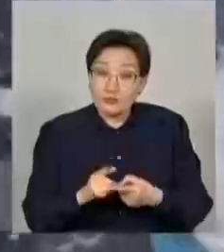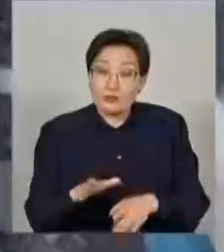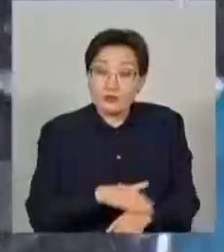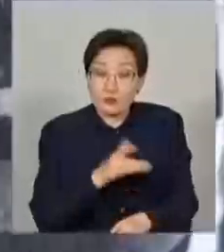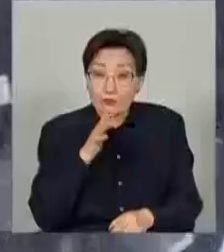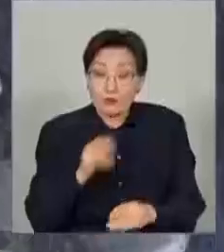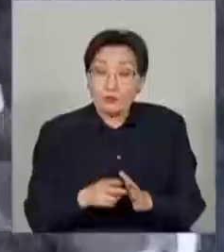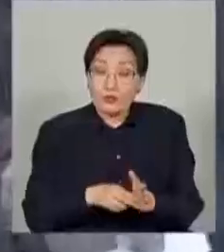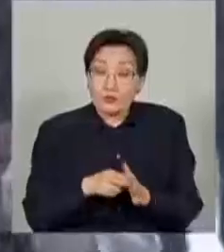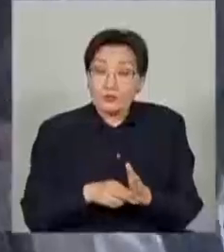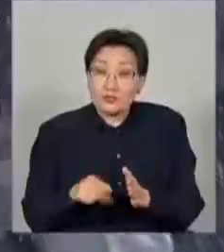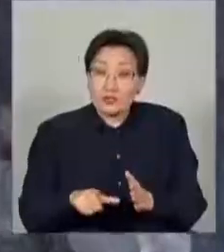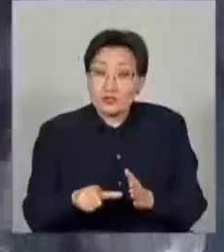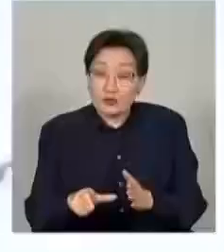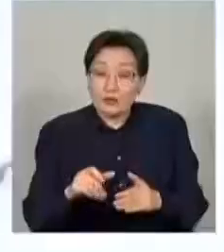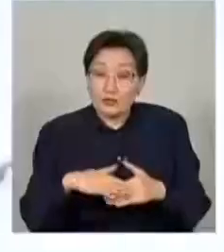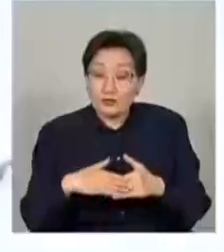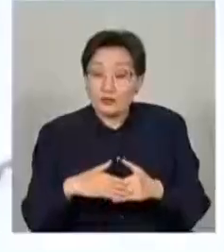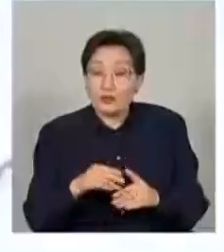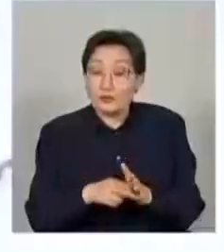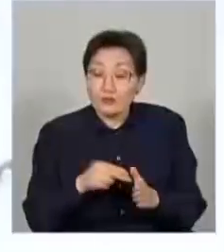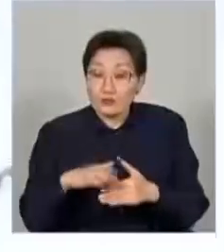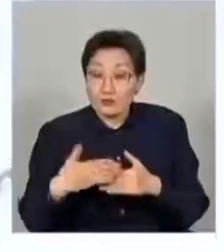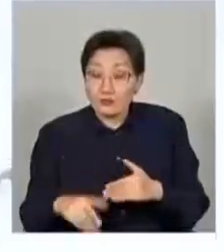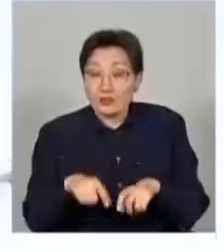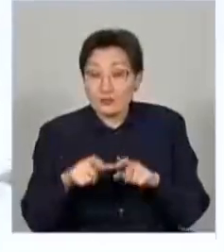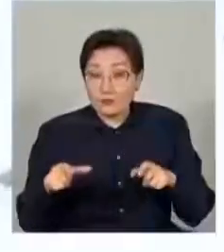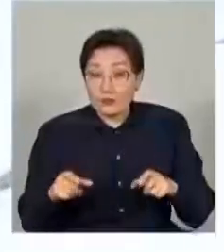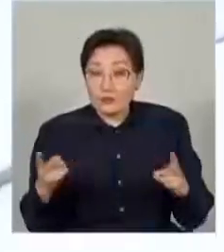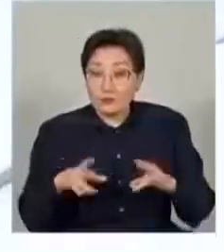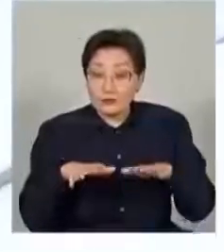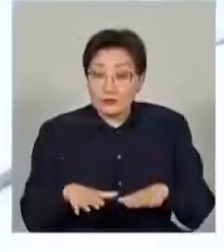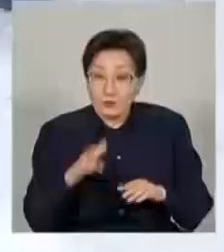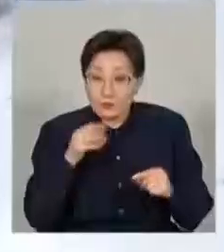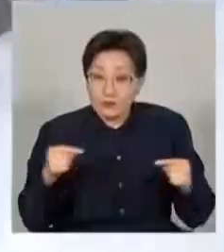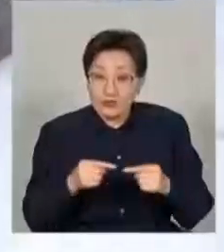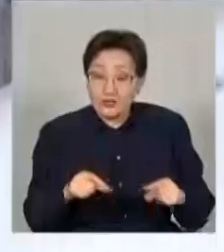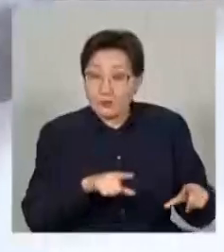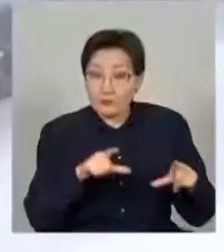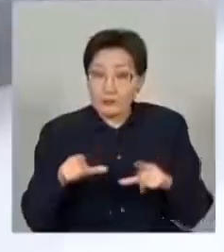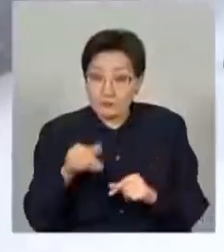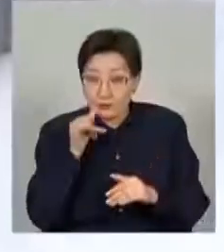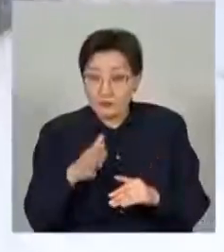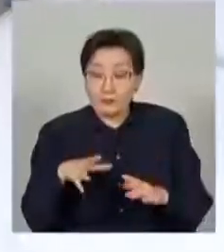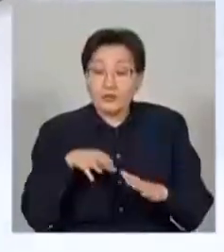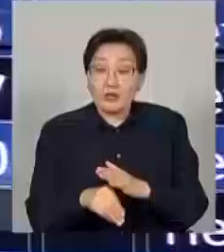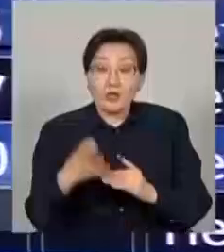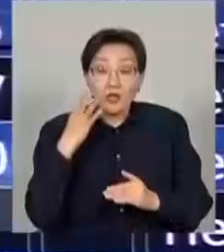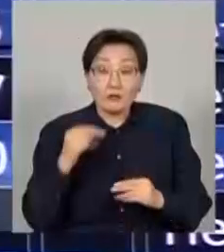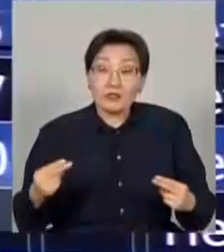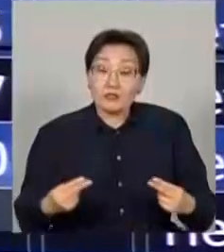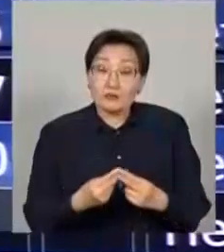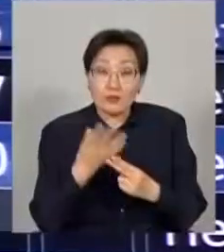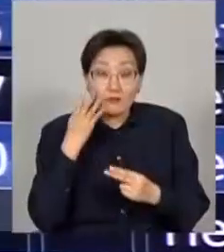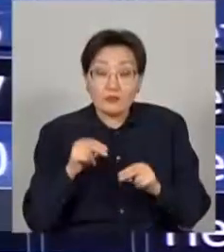уақытта темір жол бағыттары жаппай кешігіп жатыр. Сондықтан жолаушылар діттеген жерлеріне уақытында жете алмай әлек. Әсіресе Алматы Астана,